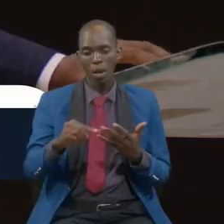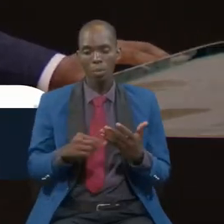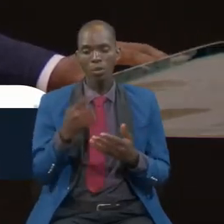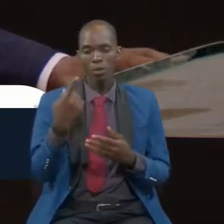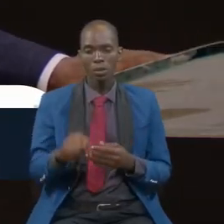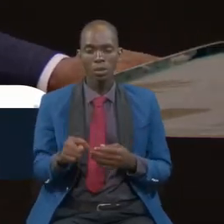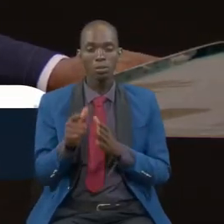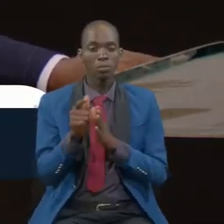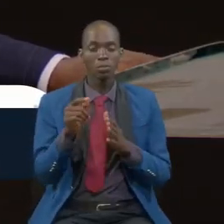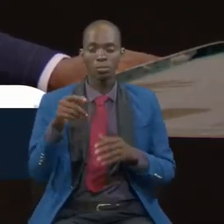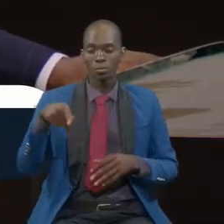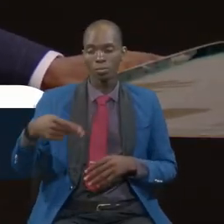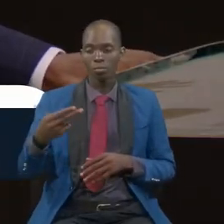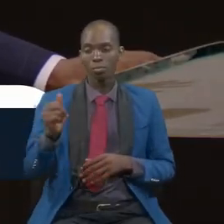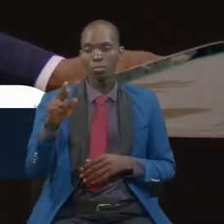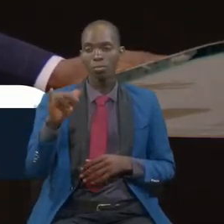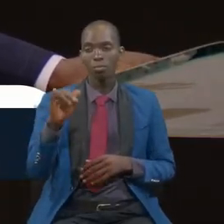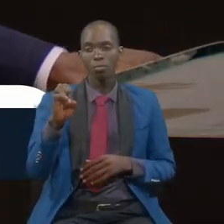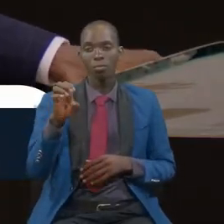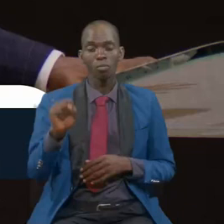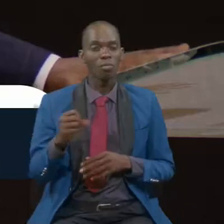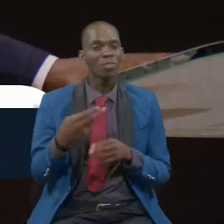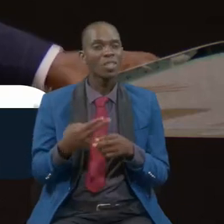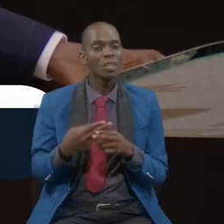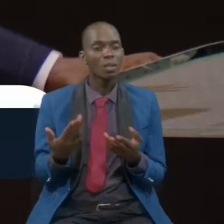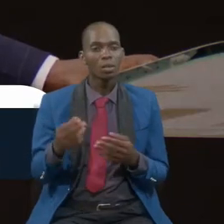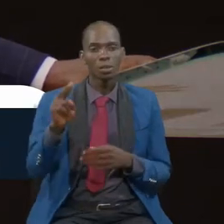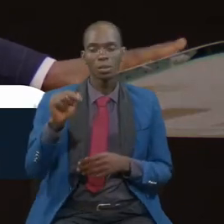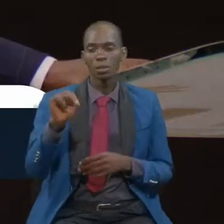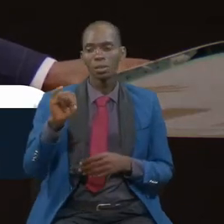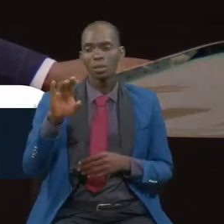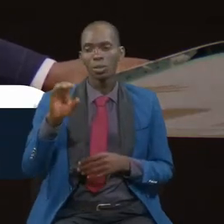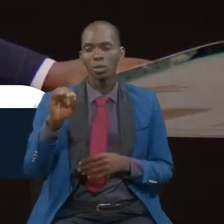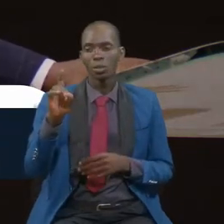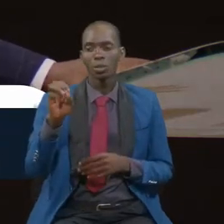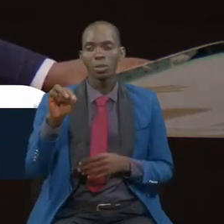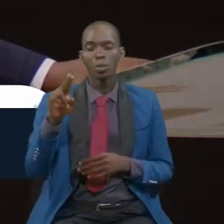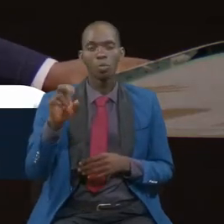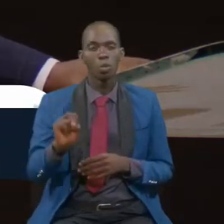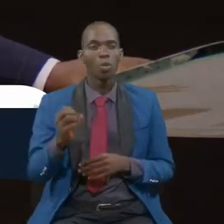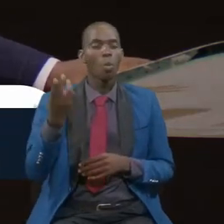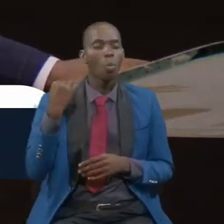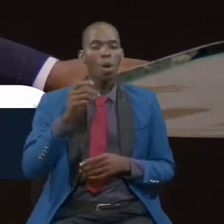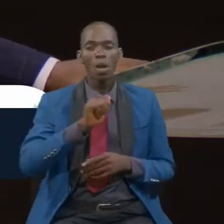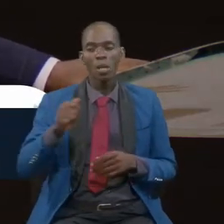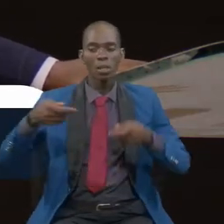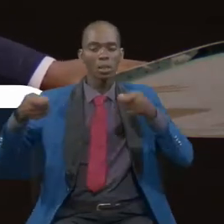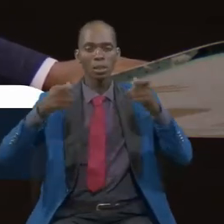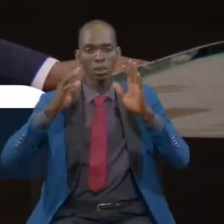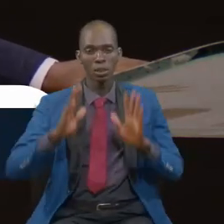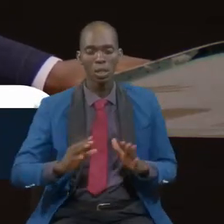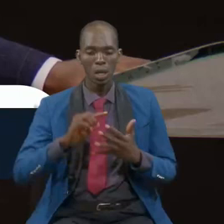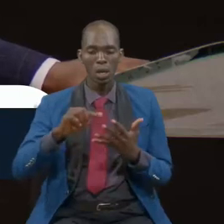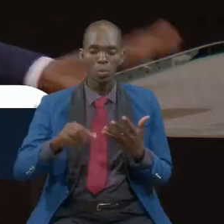pharisiens nommé Nicodème un chef des Juifs qu'est-ce qu'il qu'est-ce qu'il lui a enseigné